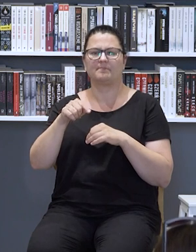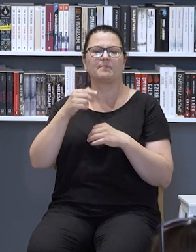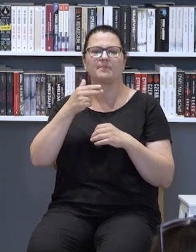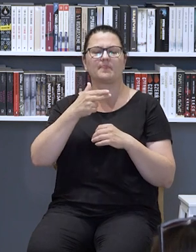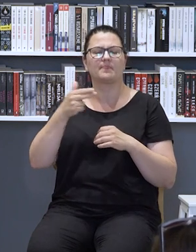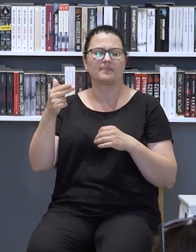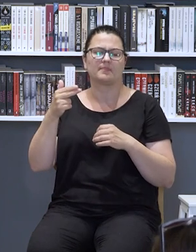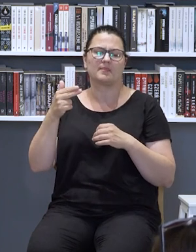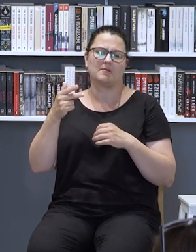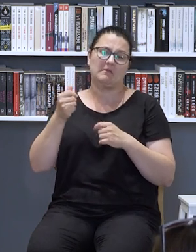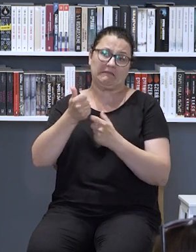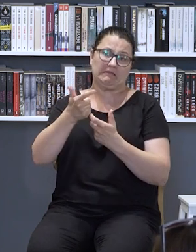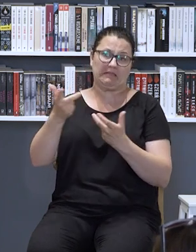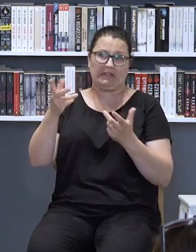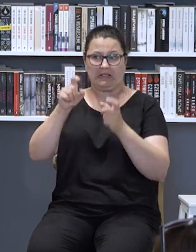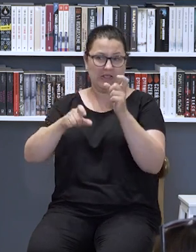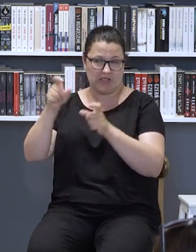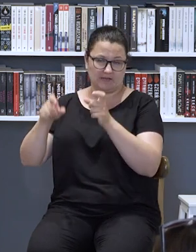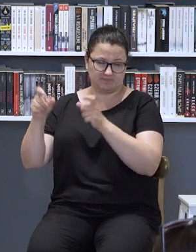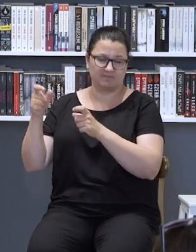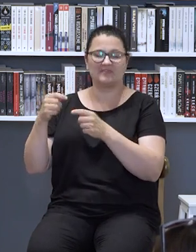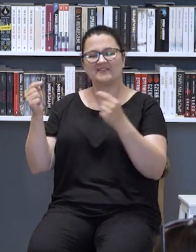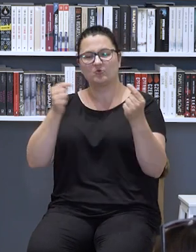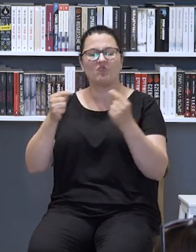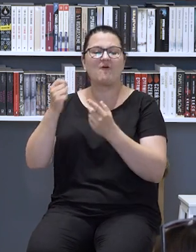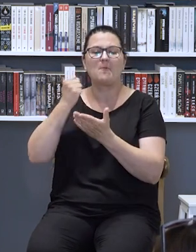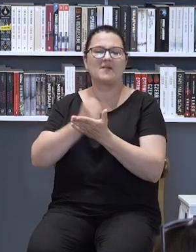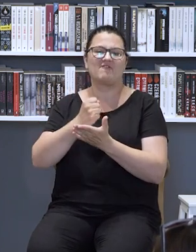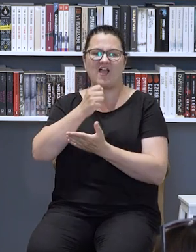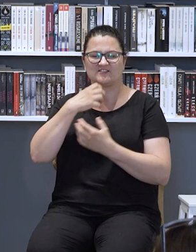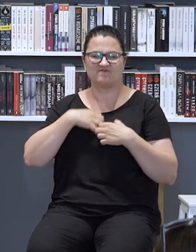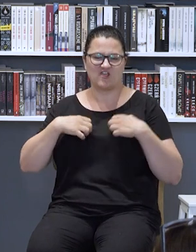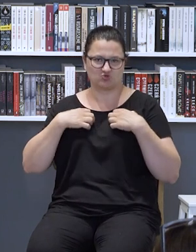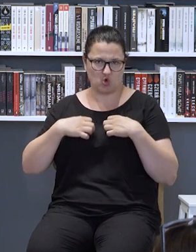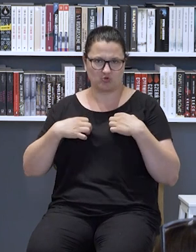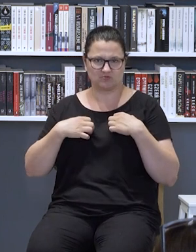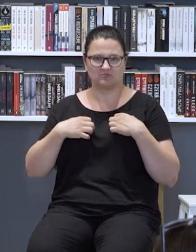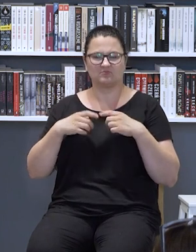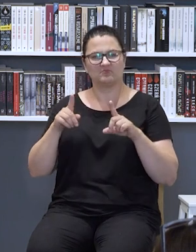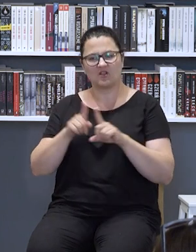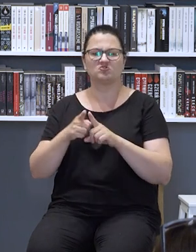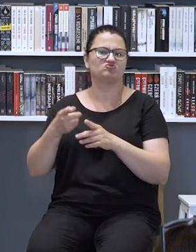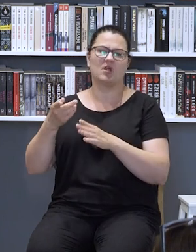kilka osób zaproszonych dyskutowało o prawach zwierząt i o ich podmiotowości.